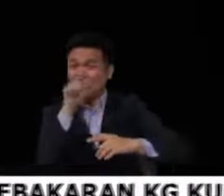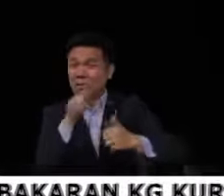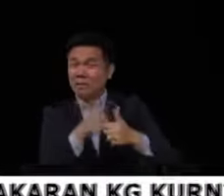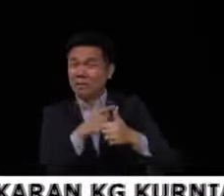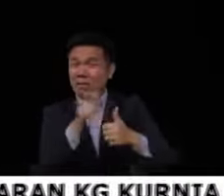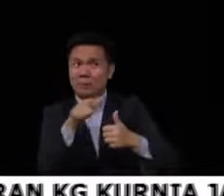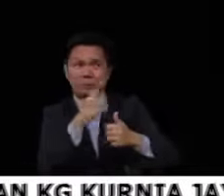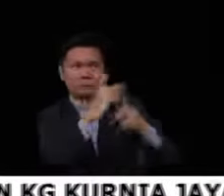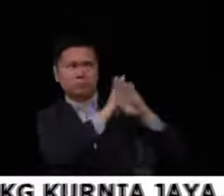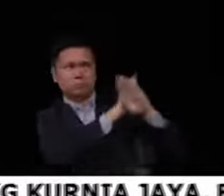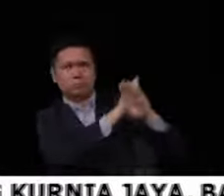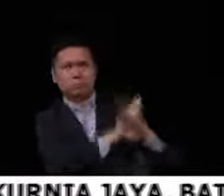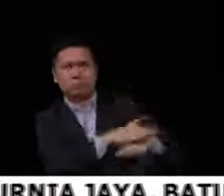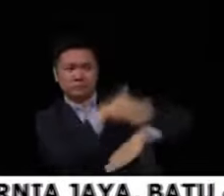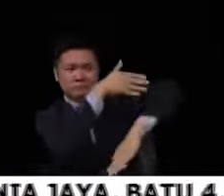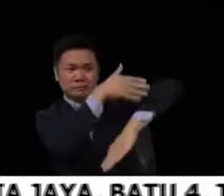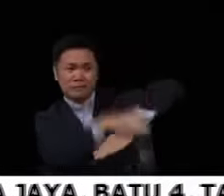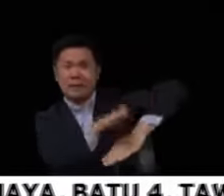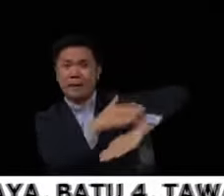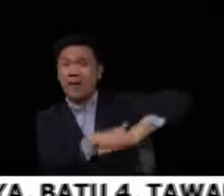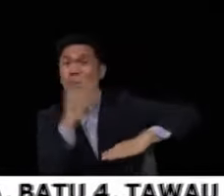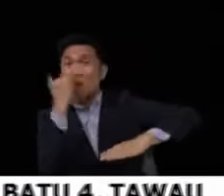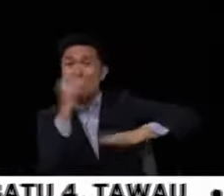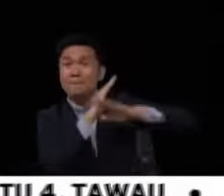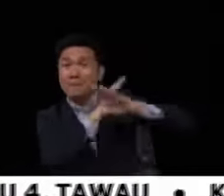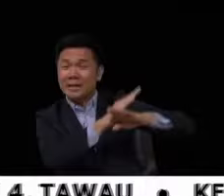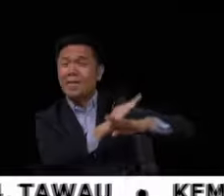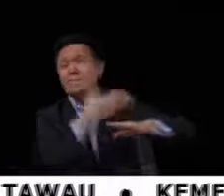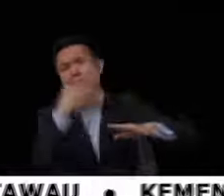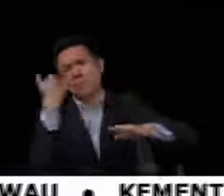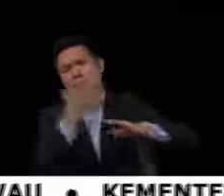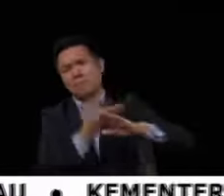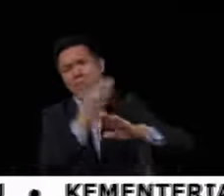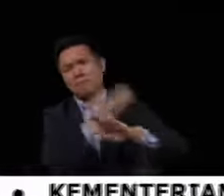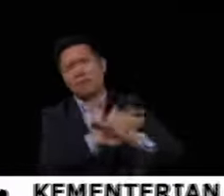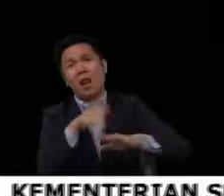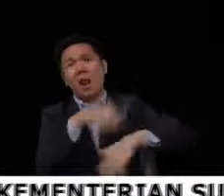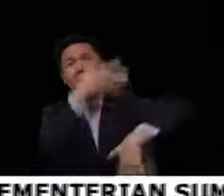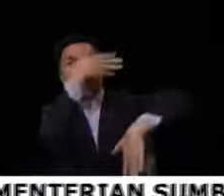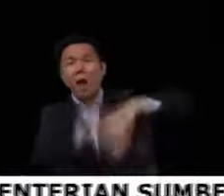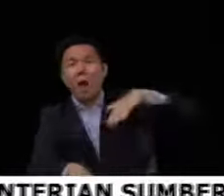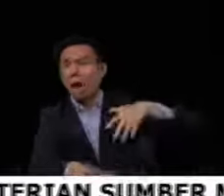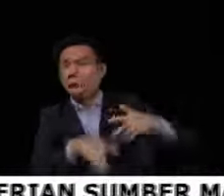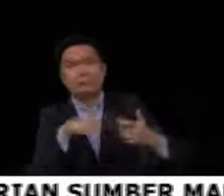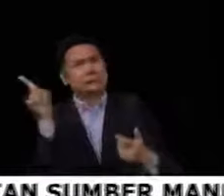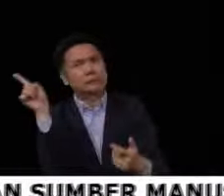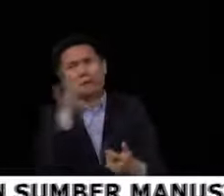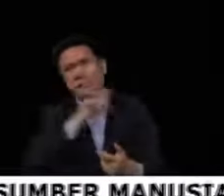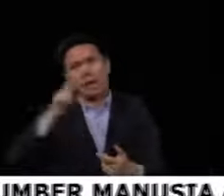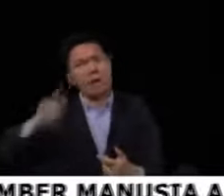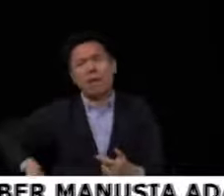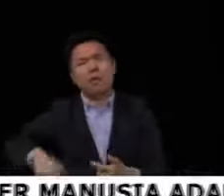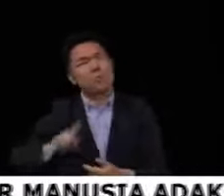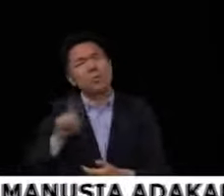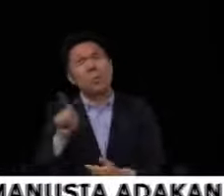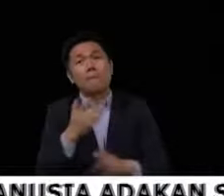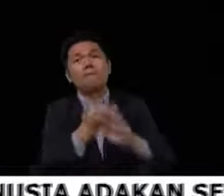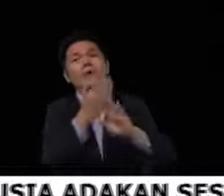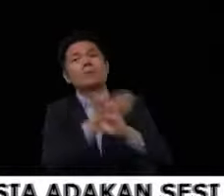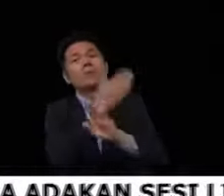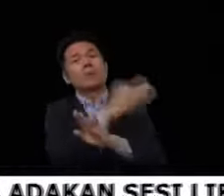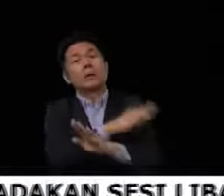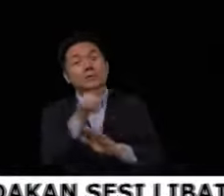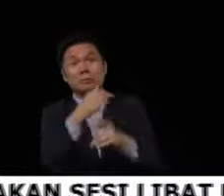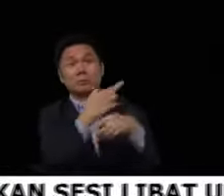kena membuat langkah pencegahan sebab pencegahan lebih baik daripada mengobatinya mananya ekos the korektif meja ini